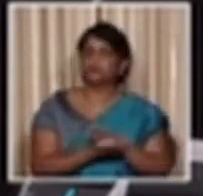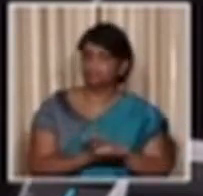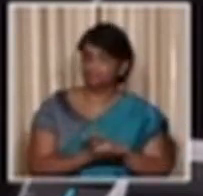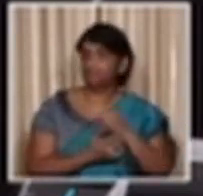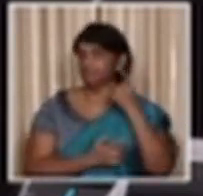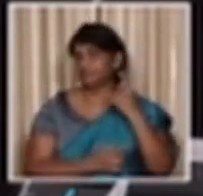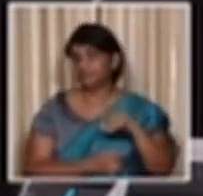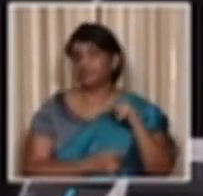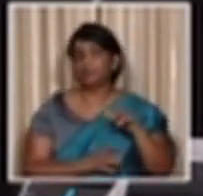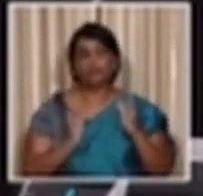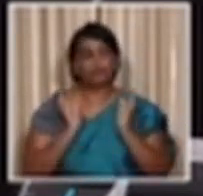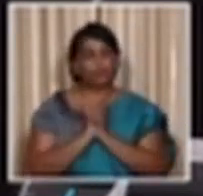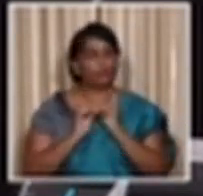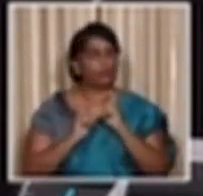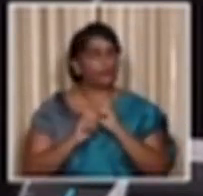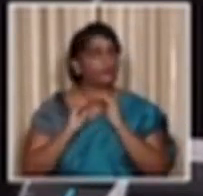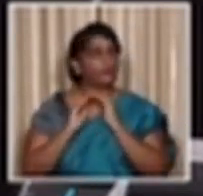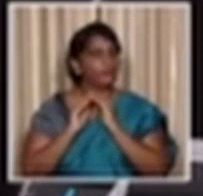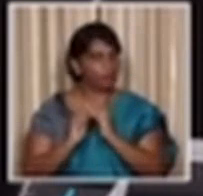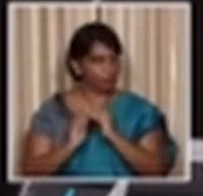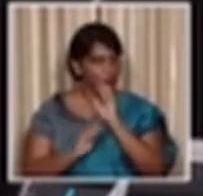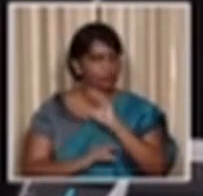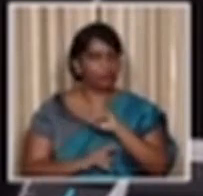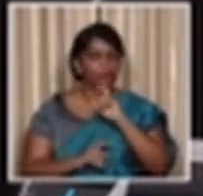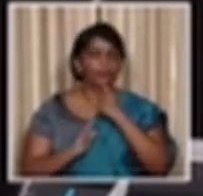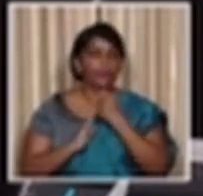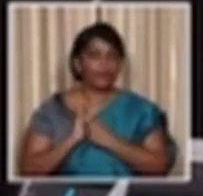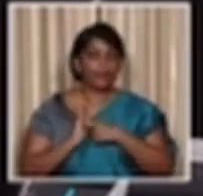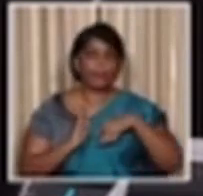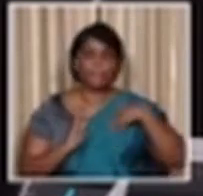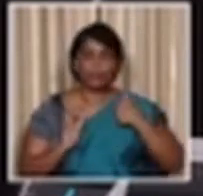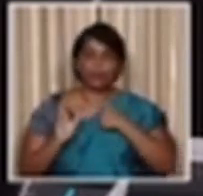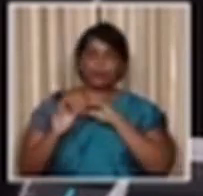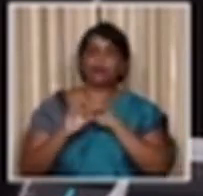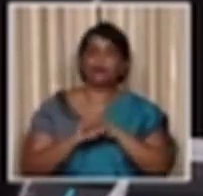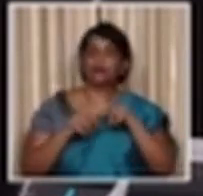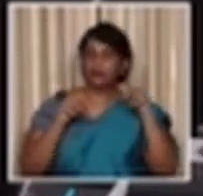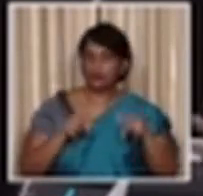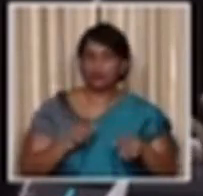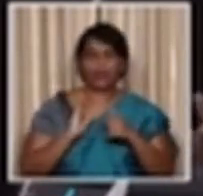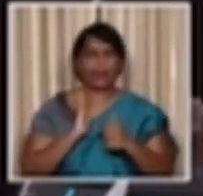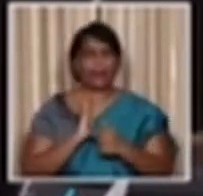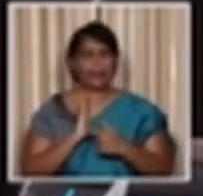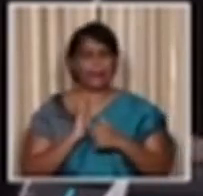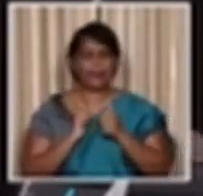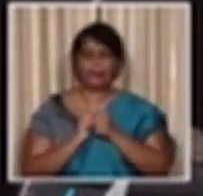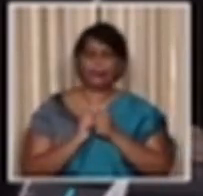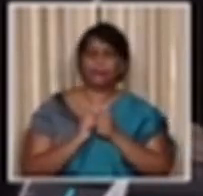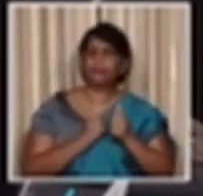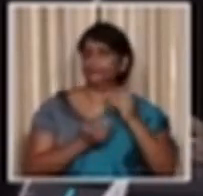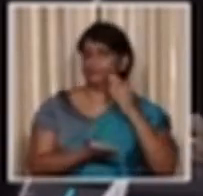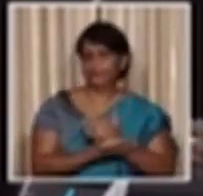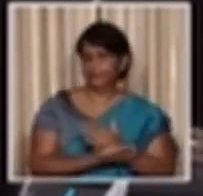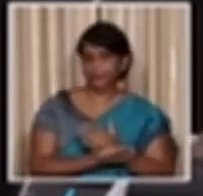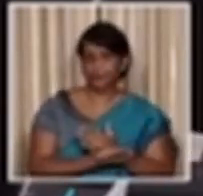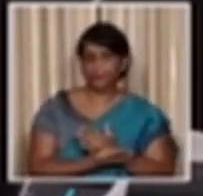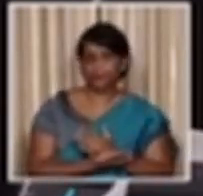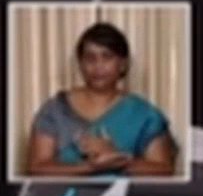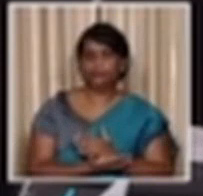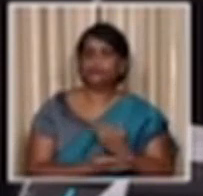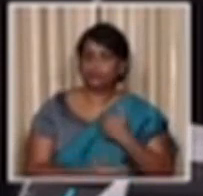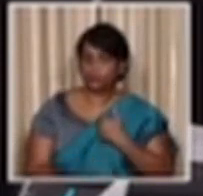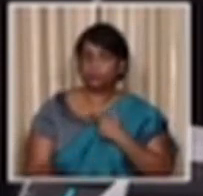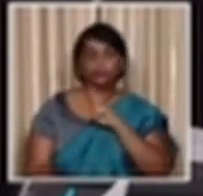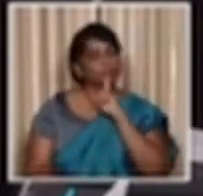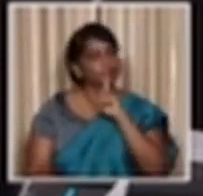තමයි වනජීවී දෙපාර්තමේන්තුව වෙනුවෙන් නීතිපතිවරයා පෙනී ඉඳලා දැනට තාවකාලිකයේ කටයුත්ත නතර කරලා තියෙනවා. ඉතින් අපි